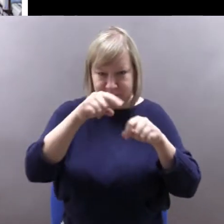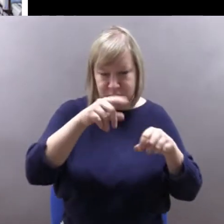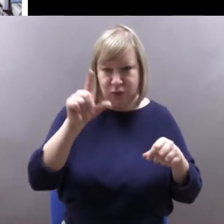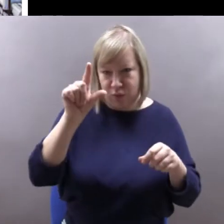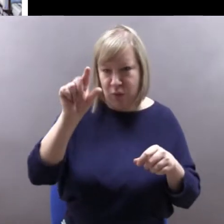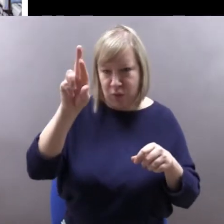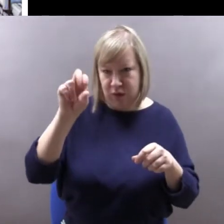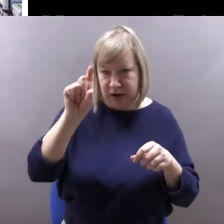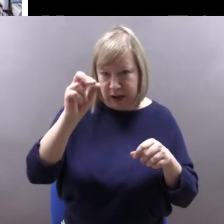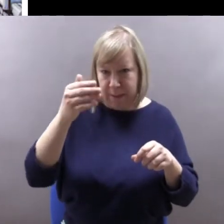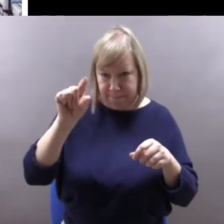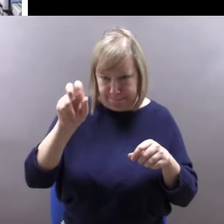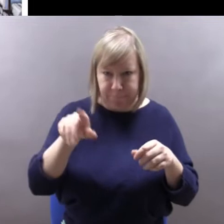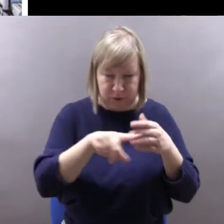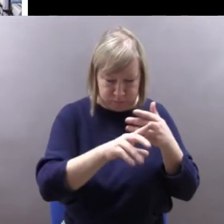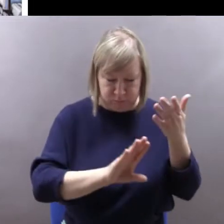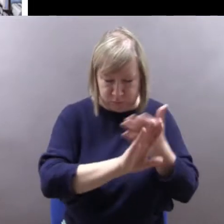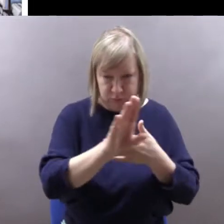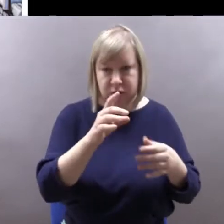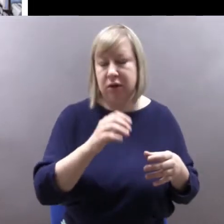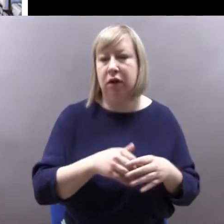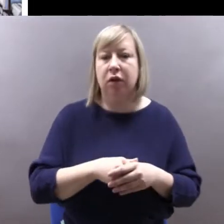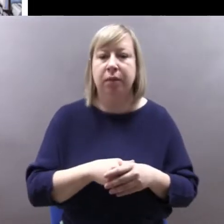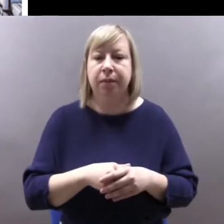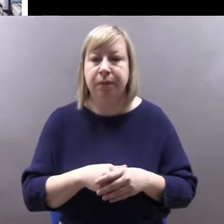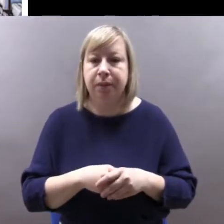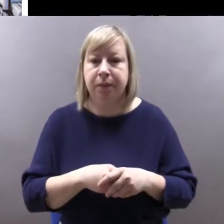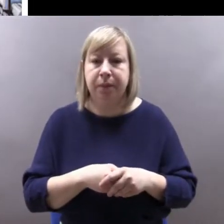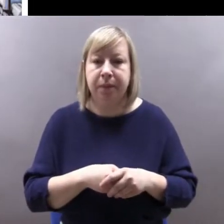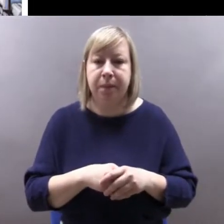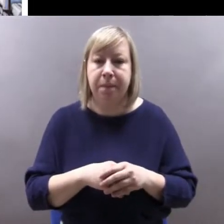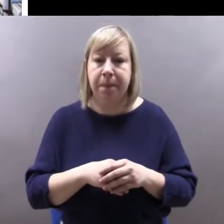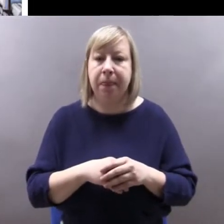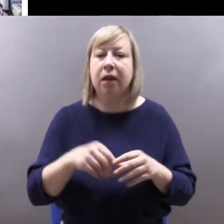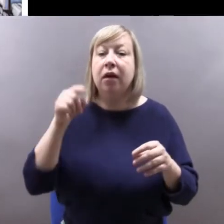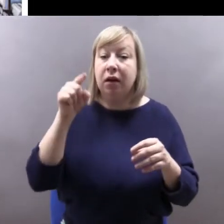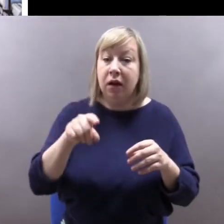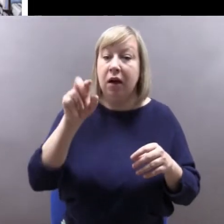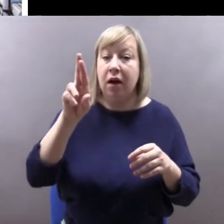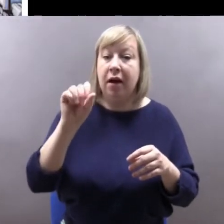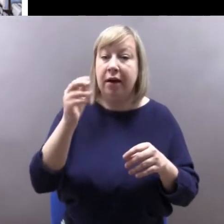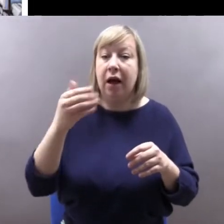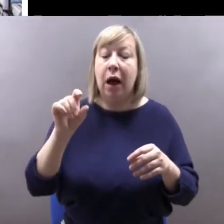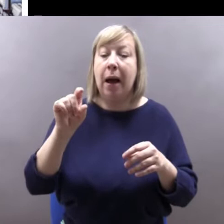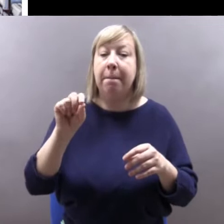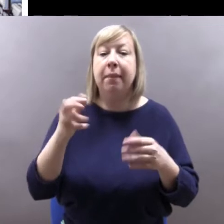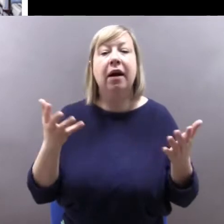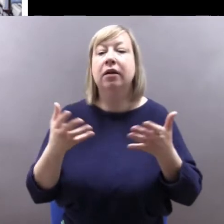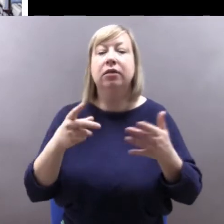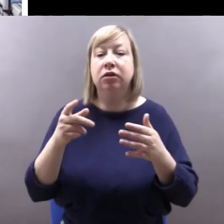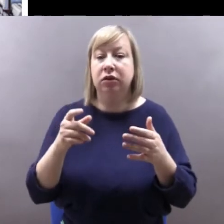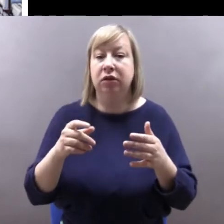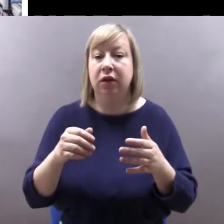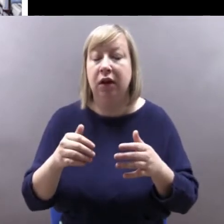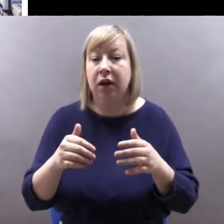0 przy kasach muzealnych. Jest to rampa, którą zawsze się chwalimy, bo jest